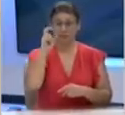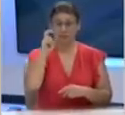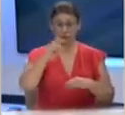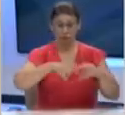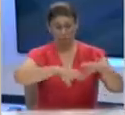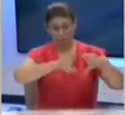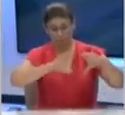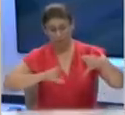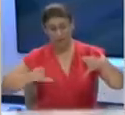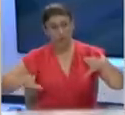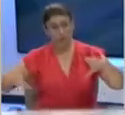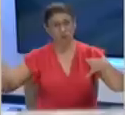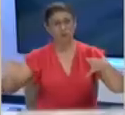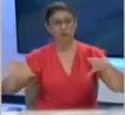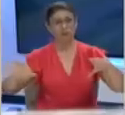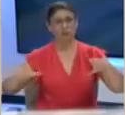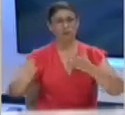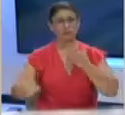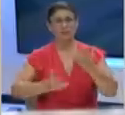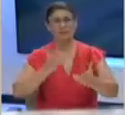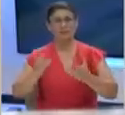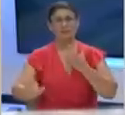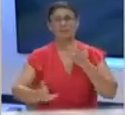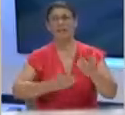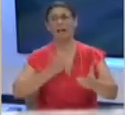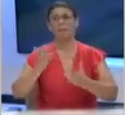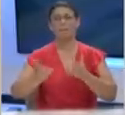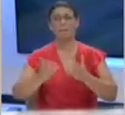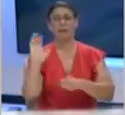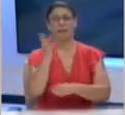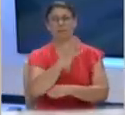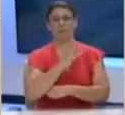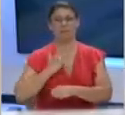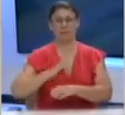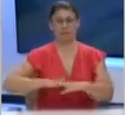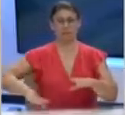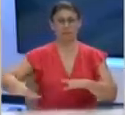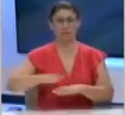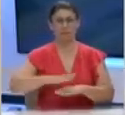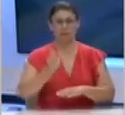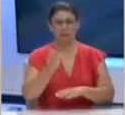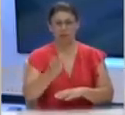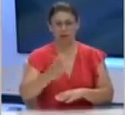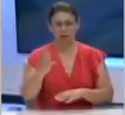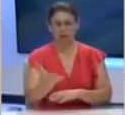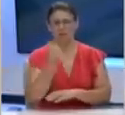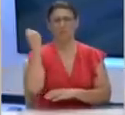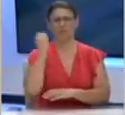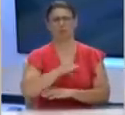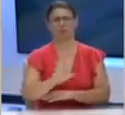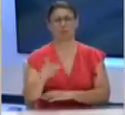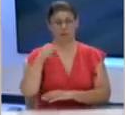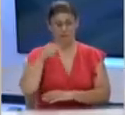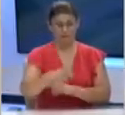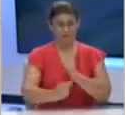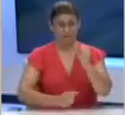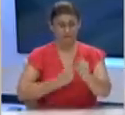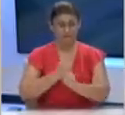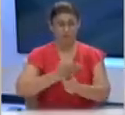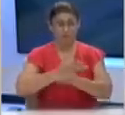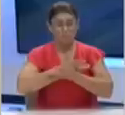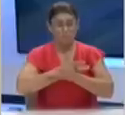μεσογειακών χωρών σε καμένες δασικές εκτάσεις. Οι αριθμοί είναι αμήλικτοι. Μολονότι οι φετινές